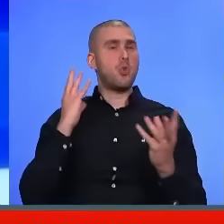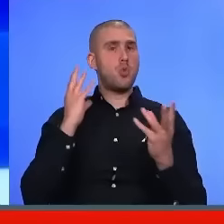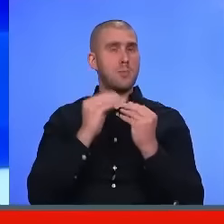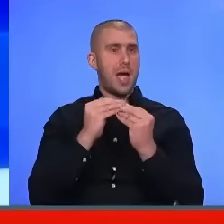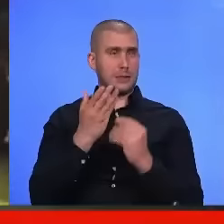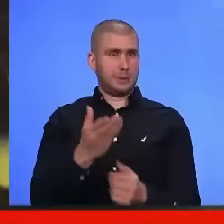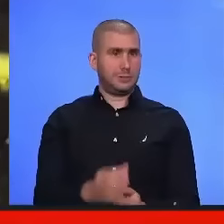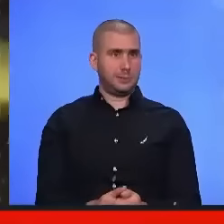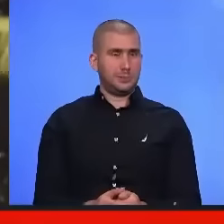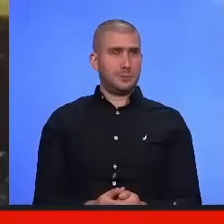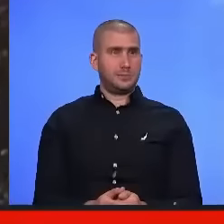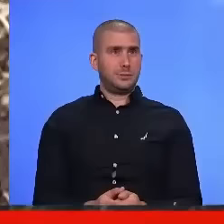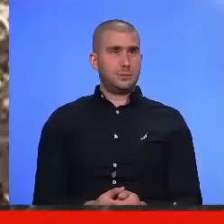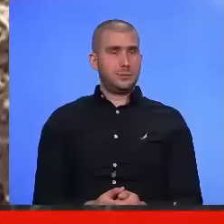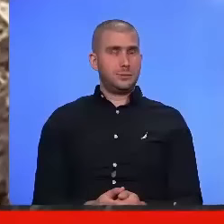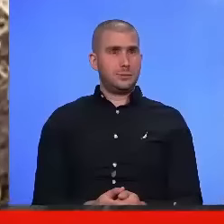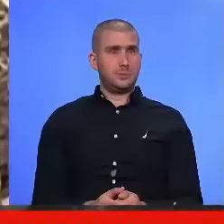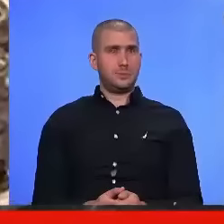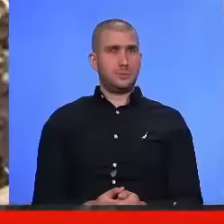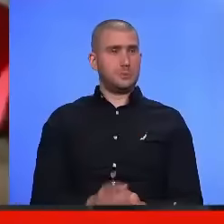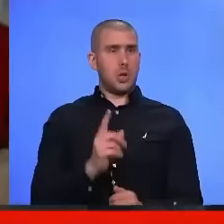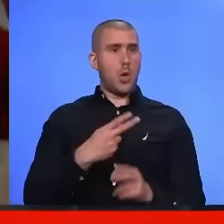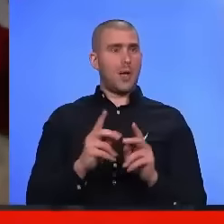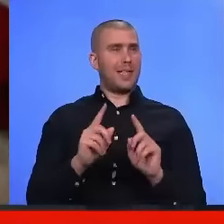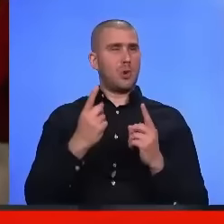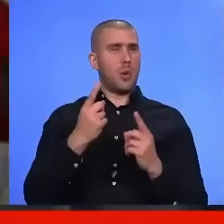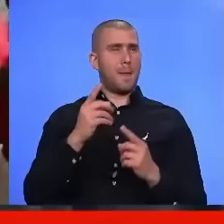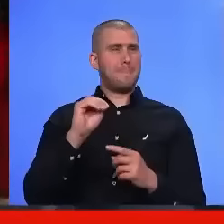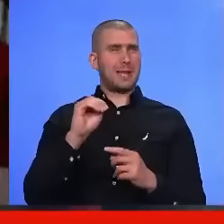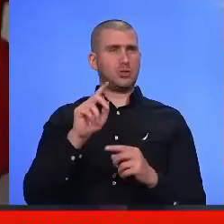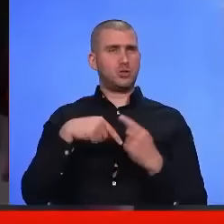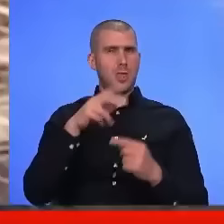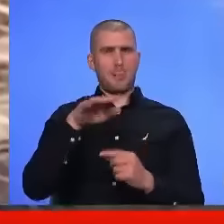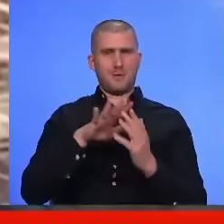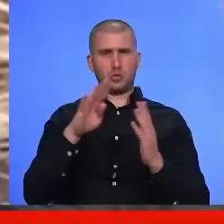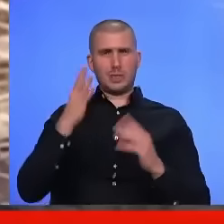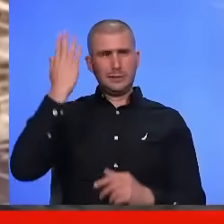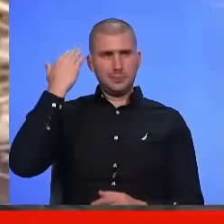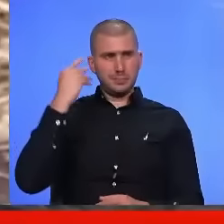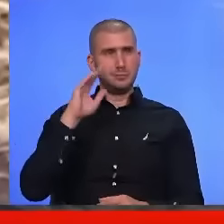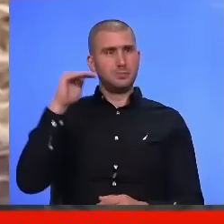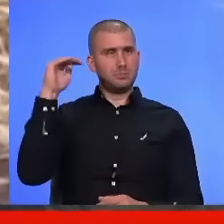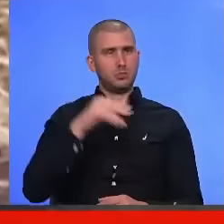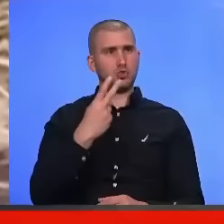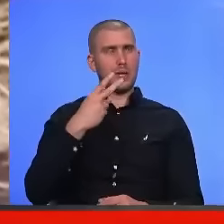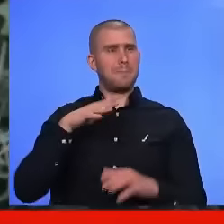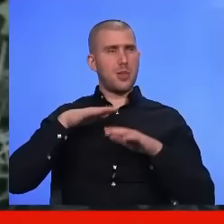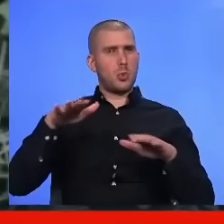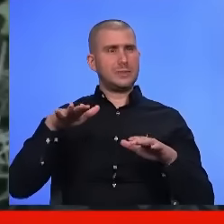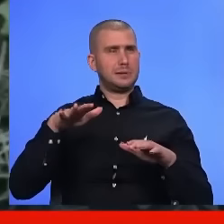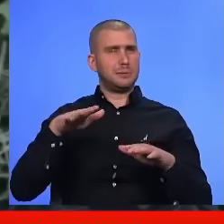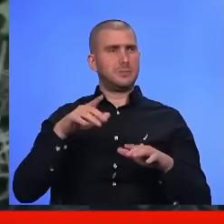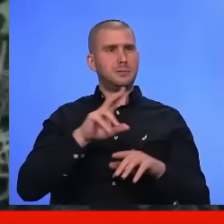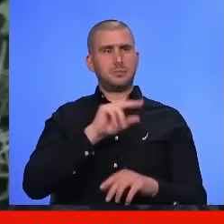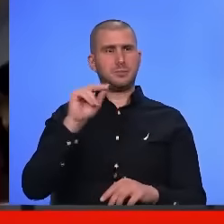מאז ומעולם? זה לא רק אירועי המאקס משנת 2019, אז התרסקו שני מטוסים באופן כמעט